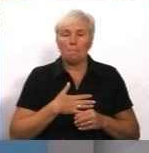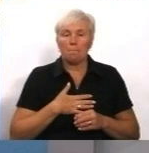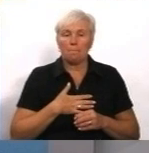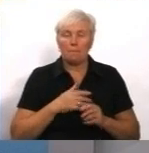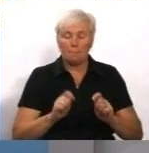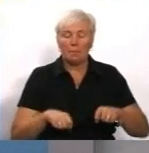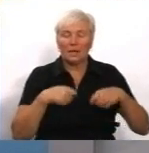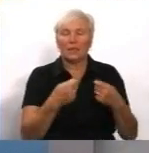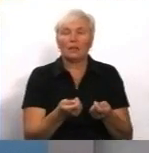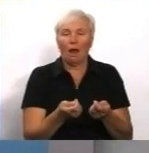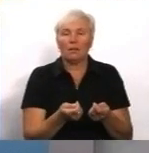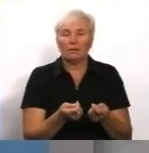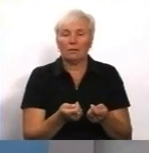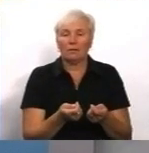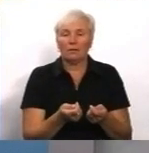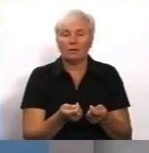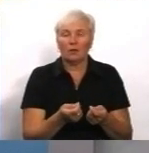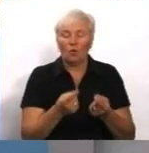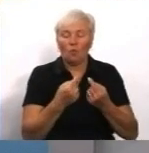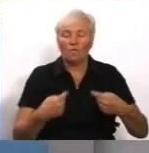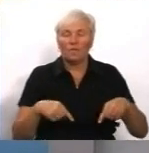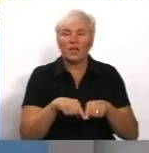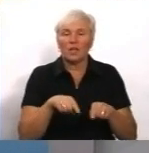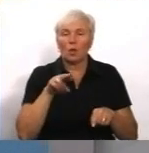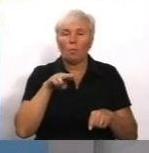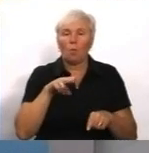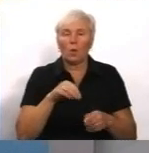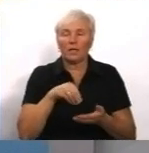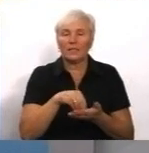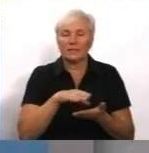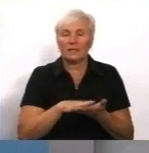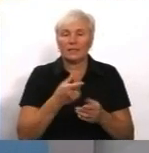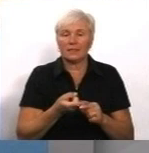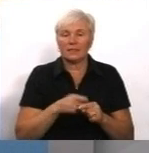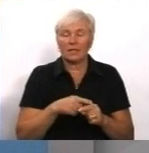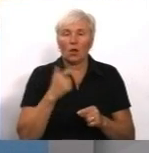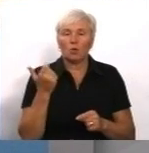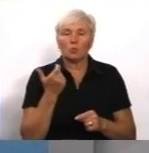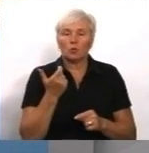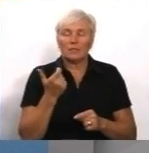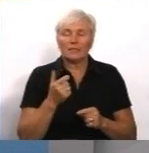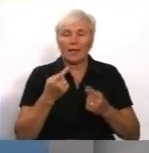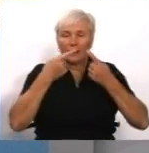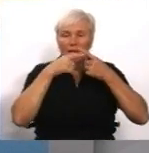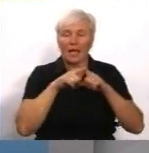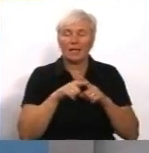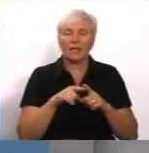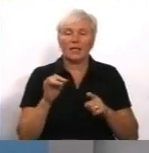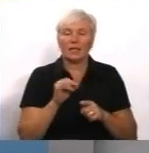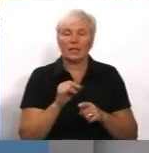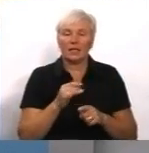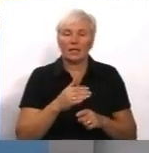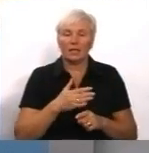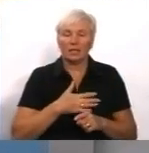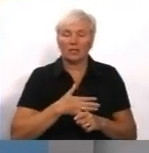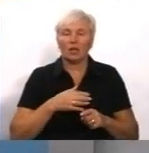передали відділ по реєстрації сільськогосподарської техніки, який теж працює в нашому управлінні.